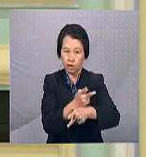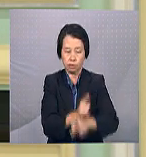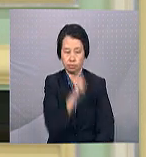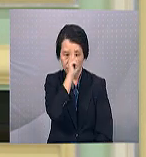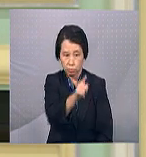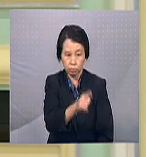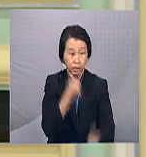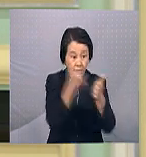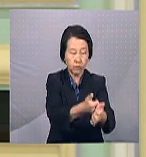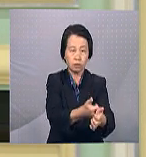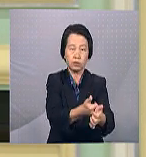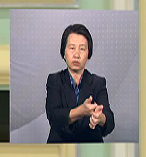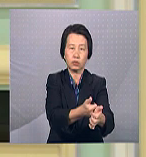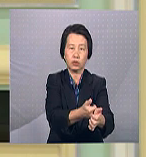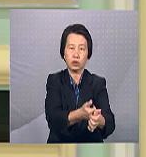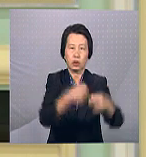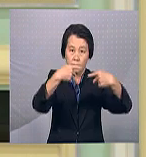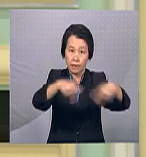memastikan pematuhan